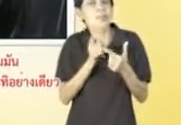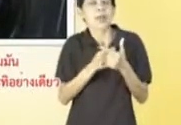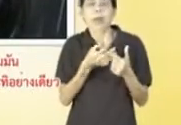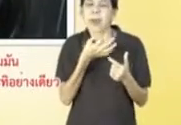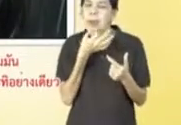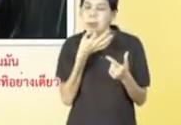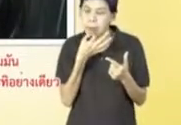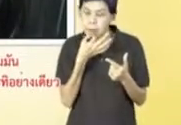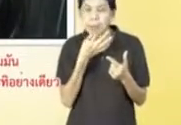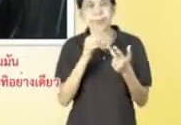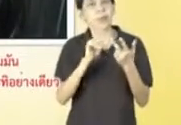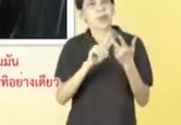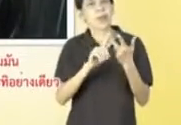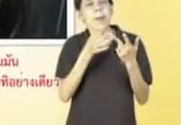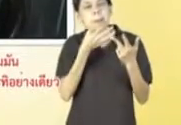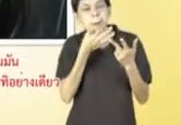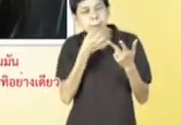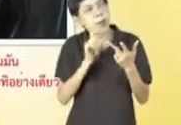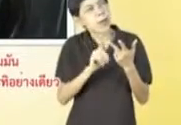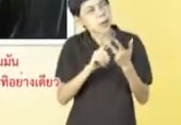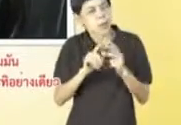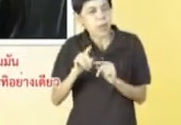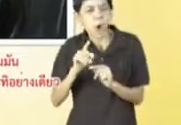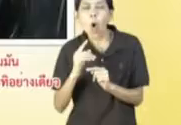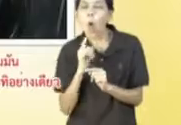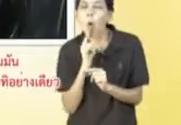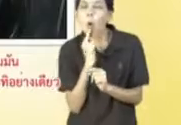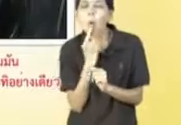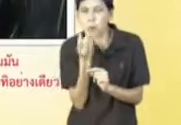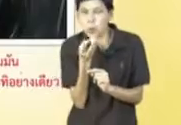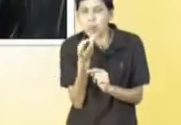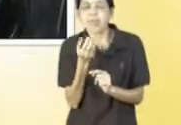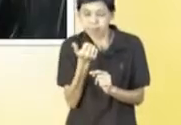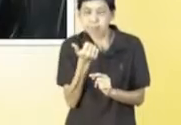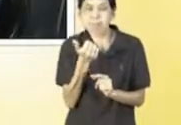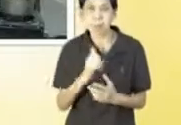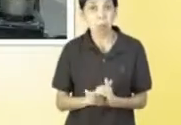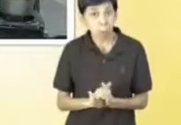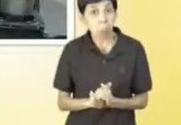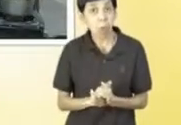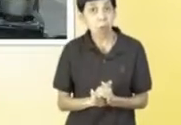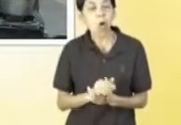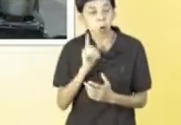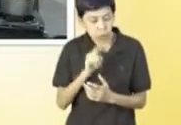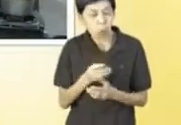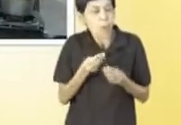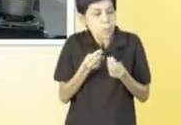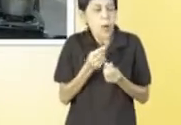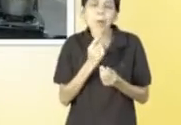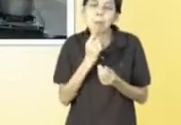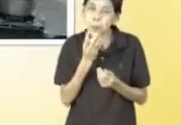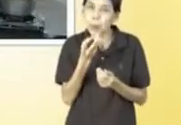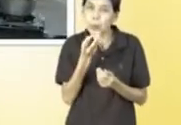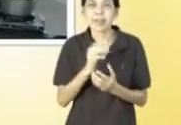ค็มนะครับแล้วก็ความมันของขี้เหล็กด้วยครับไม่ใช่มันกะทิอย่างเดียวนะฮะ อ๋อเจ้าตัวขี้เหล็กนี่นอกจาก จะมันเหมือนกันคร ับ ก็ยัง